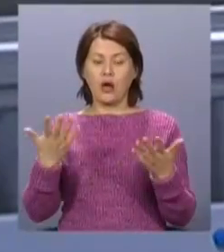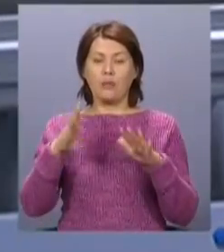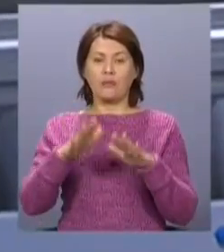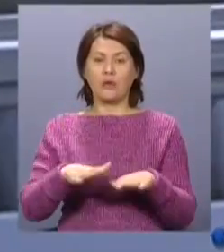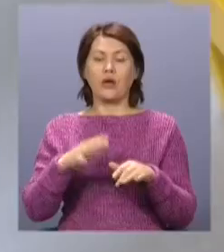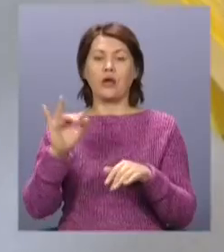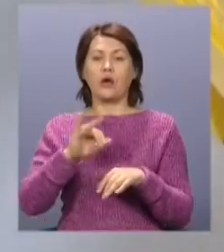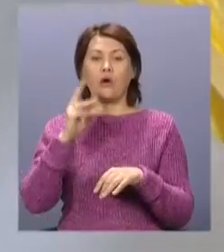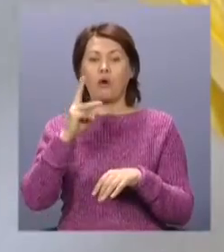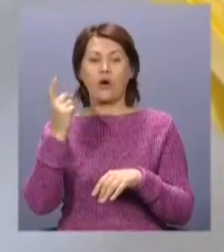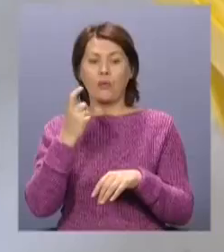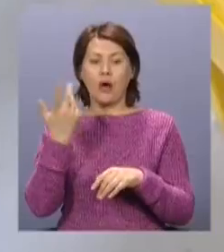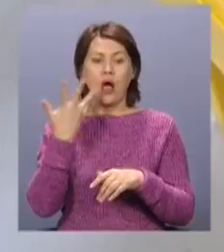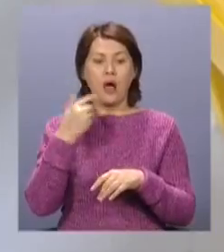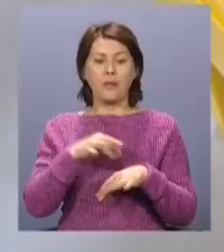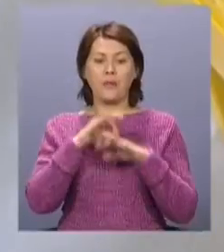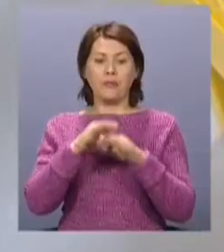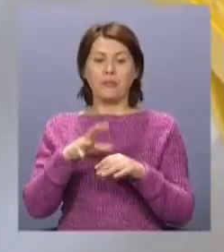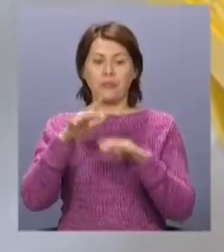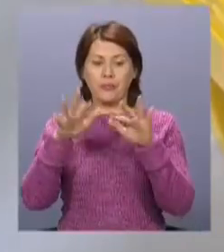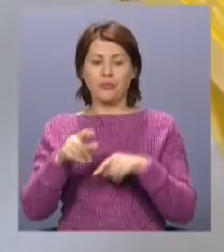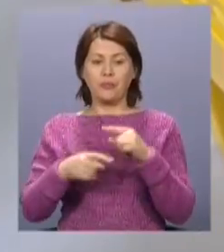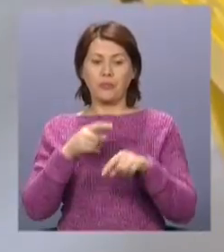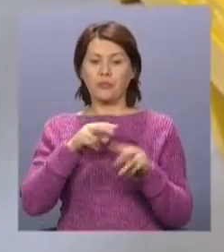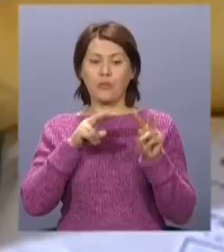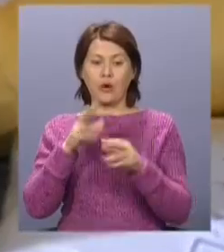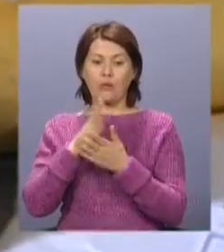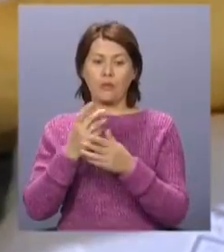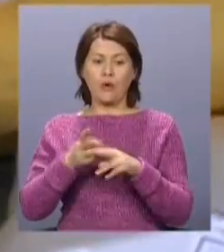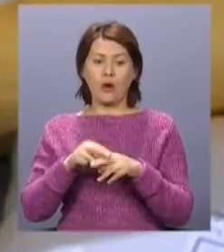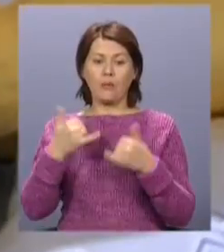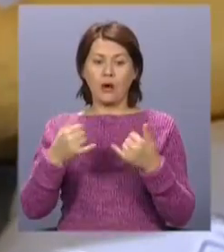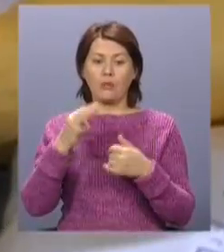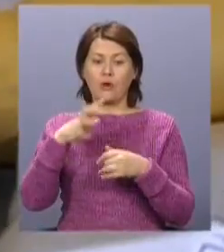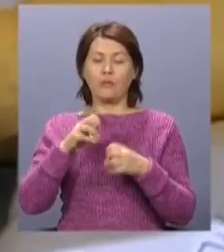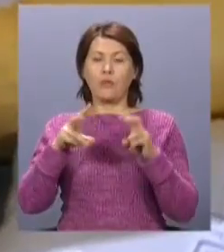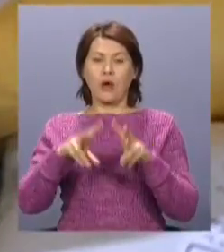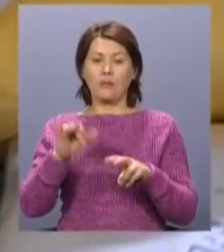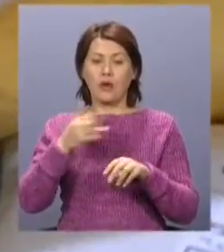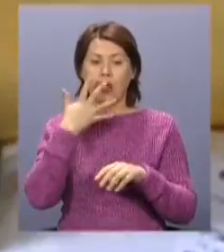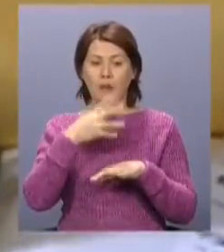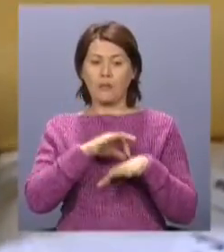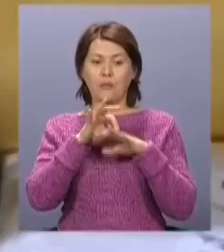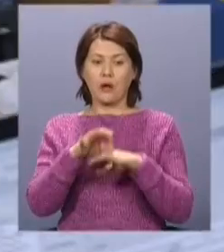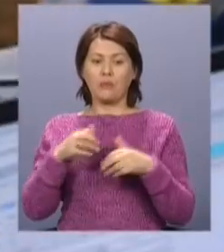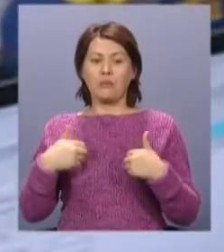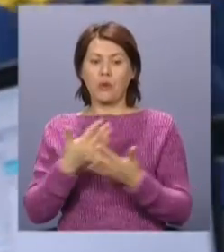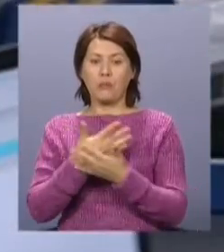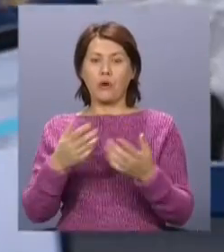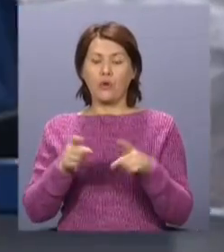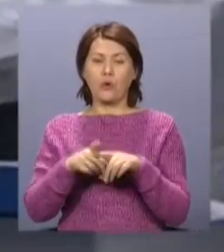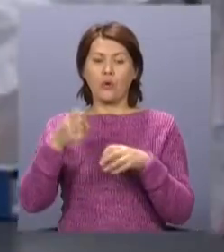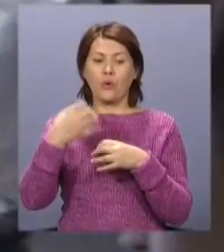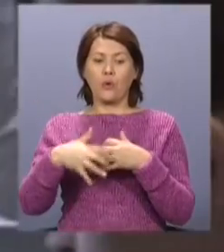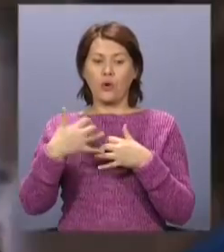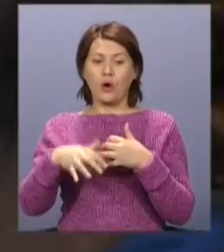тұрғаны, иесіне қашан жеткізілетіні компьютер арқылы бақыланады. Қазір Қазпошта мамандары алыс шетелден келетін сәлемдемелердің орта